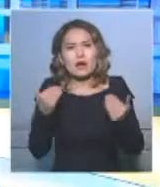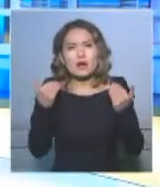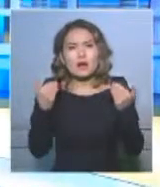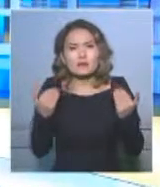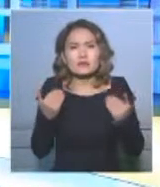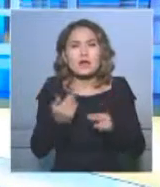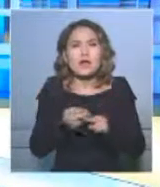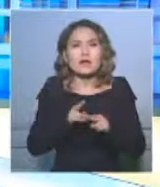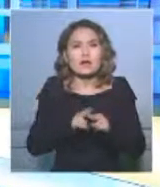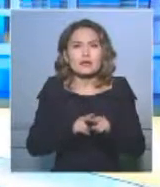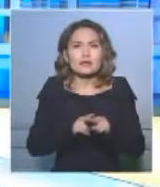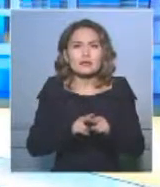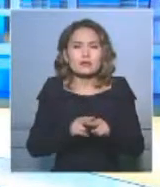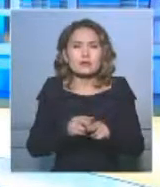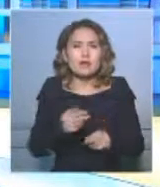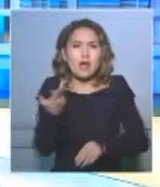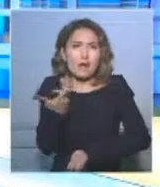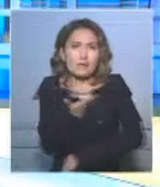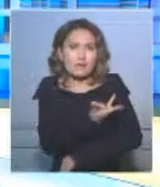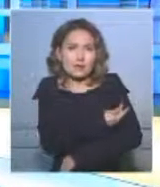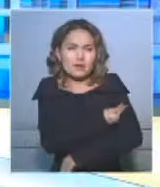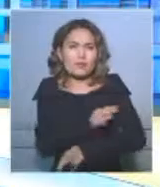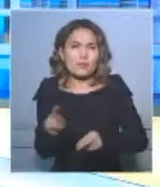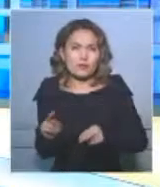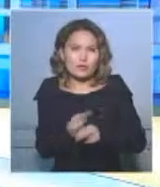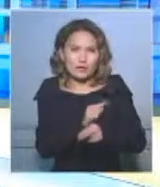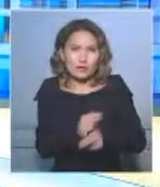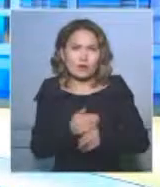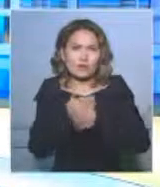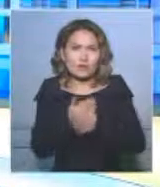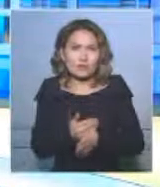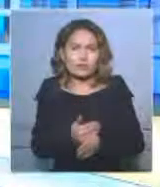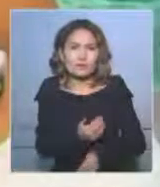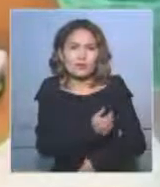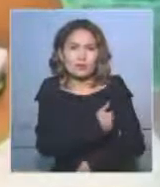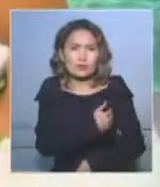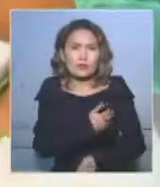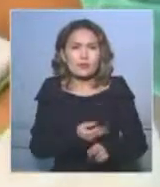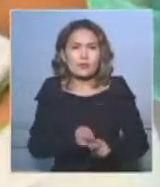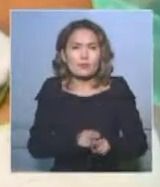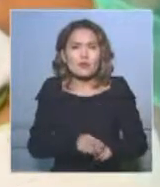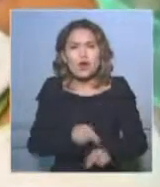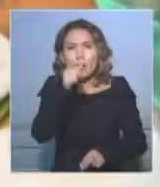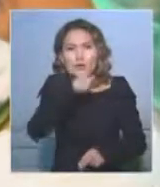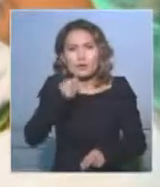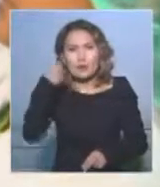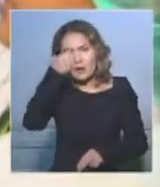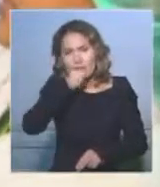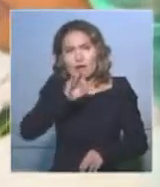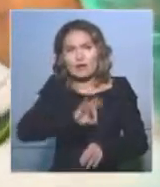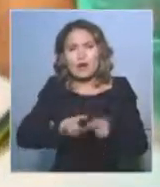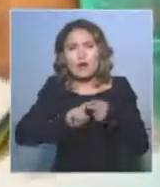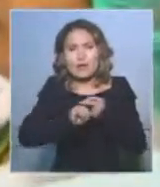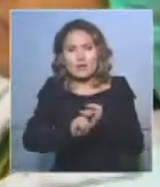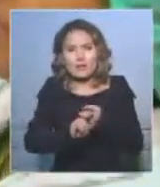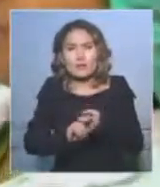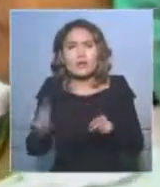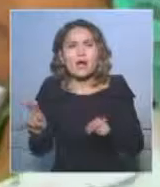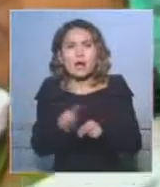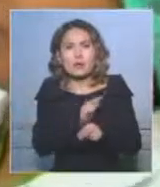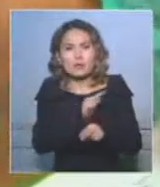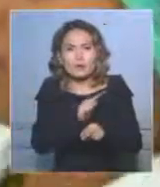айтуынша, олар екі бірдей екпемен сәтті жұмыс істепті. Өткен жылы денге індетіне қарсы вакцина дайындау кезінде